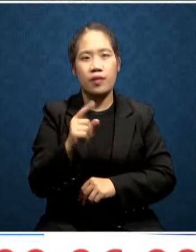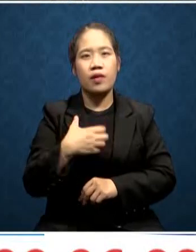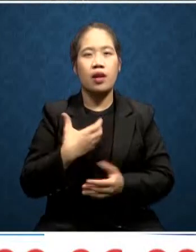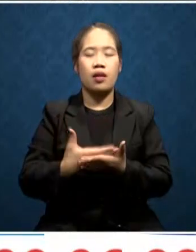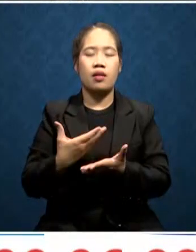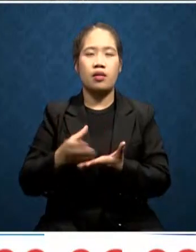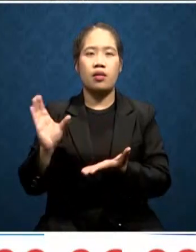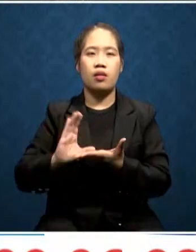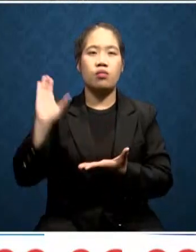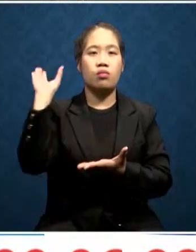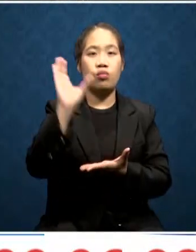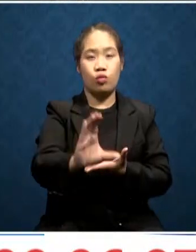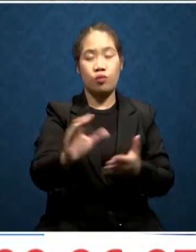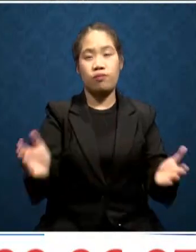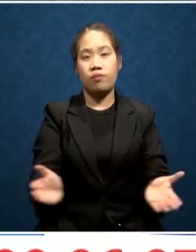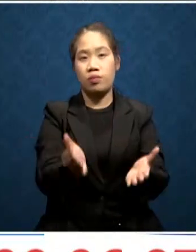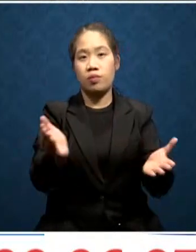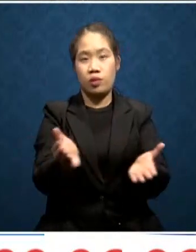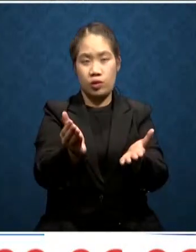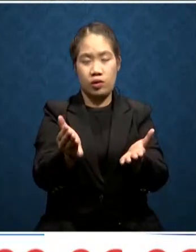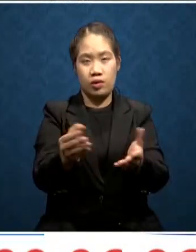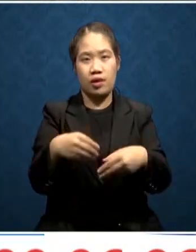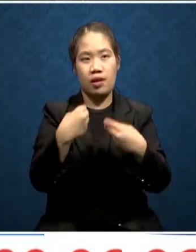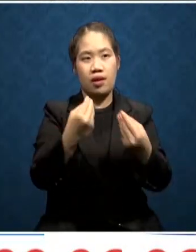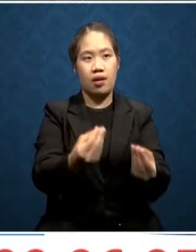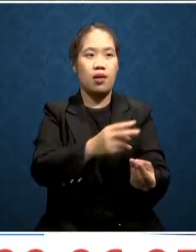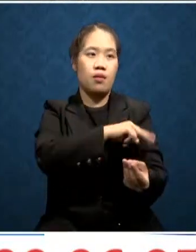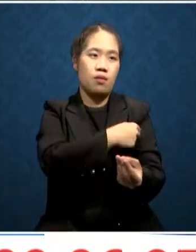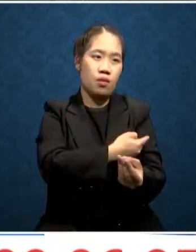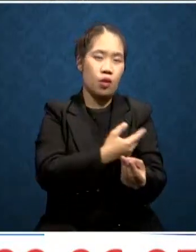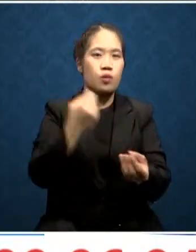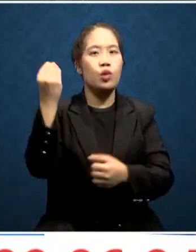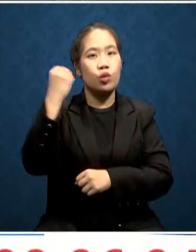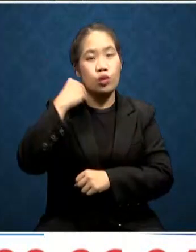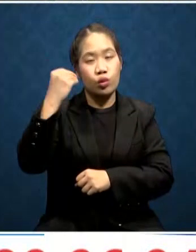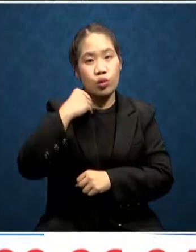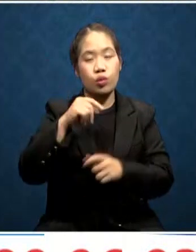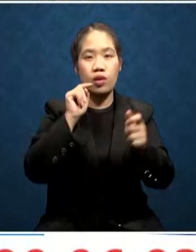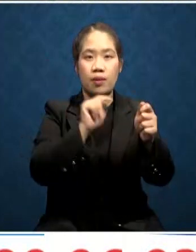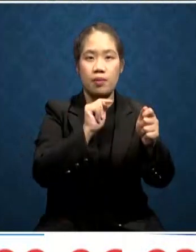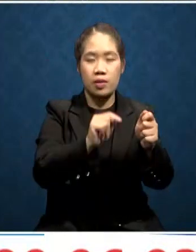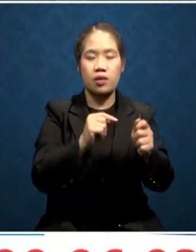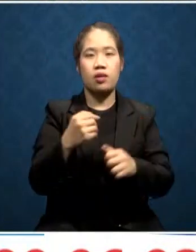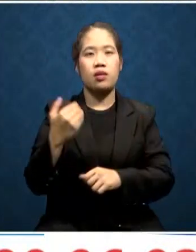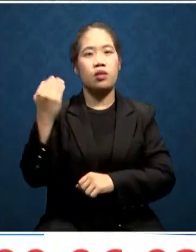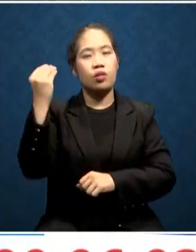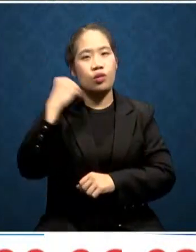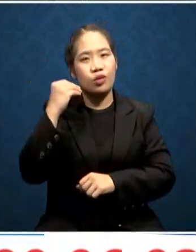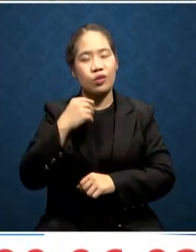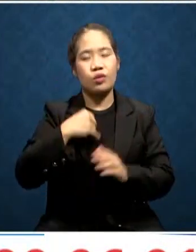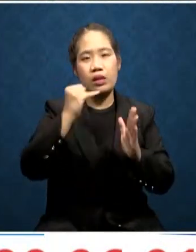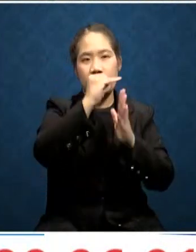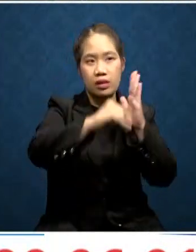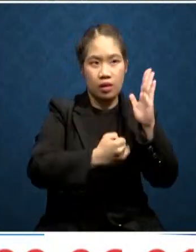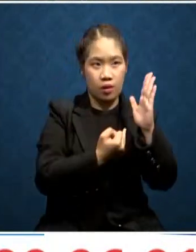ประมาณที่จะให้หมอหมอมีทุกอำเภอทุกจังหวัด